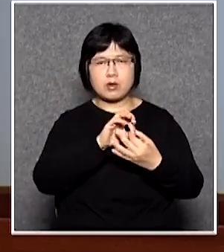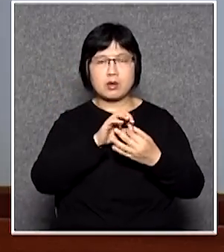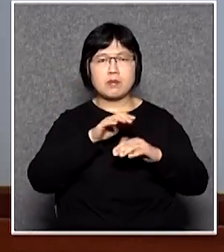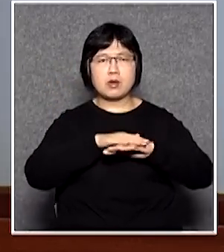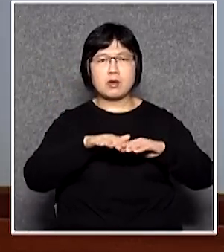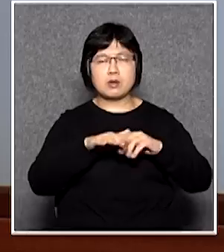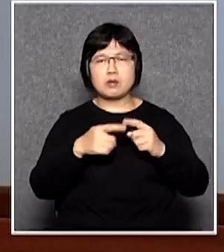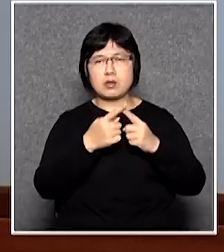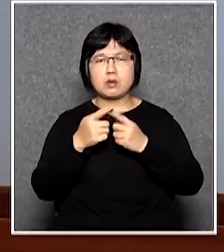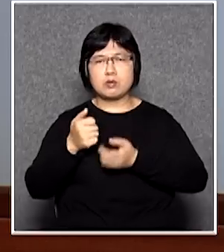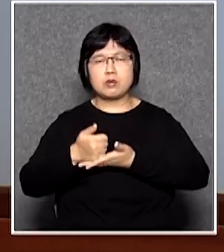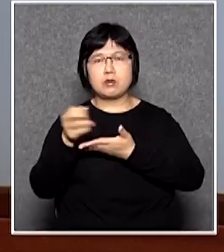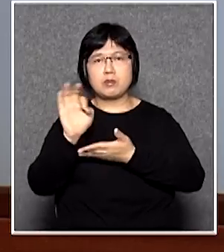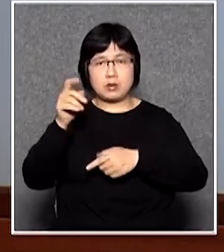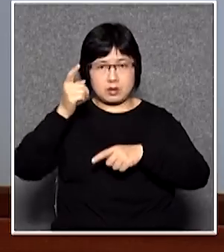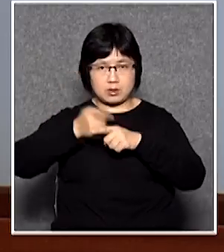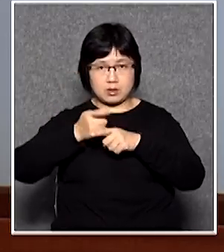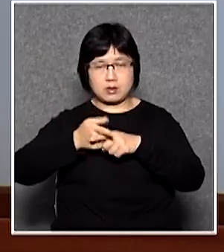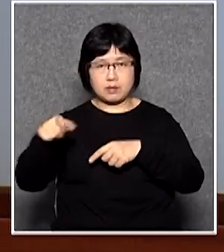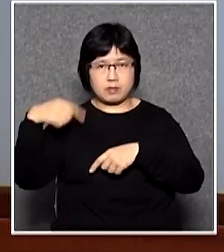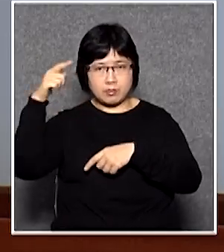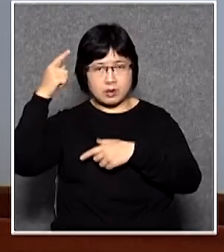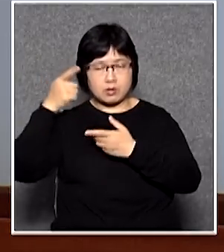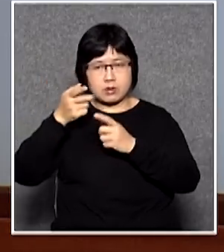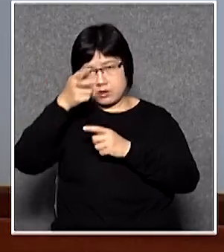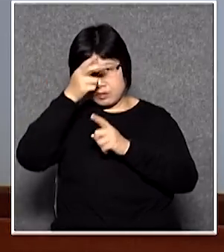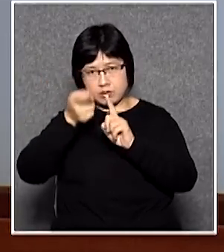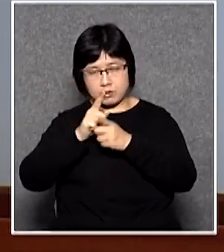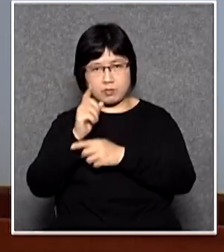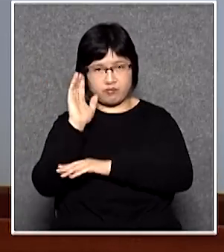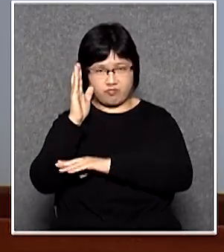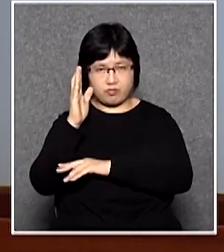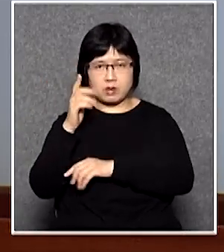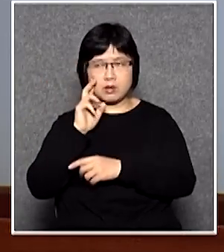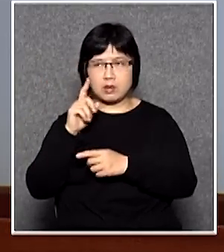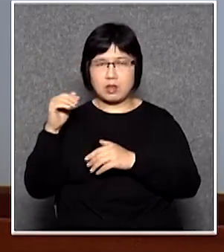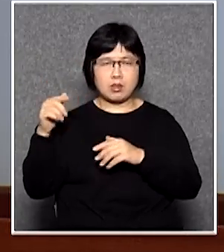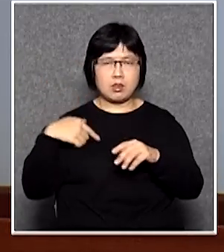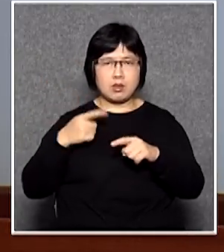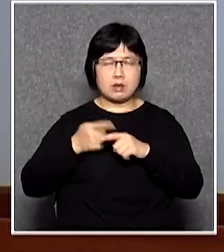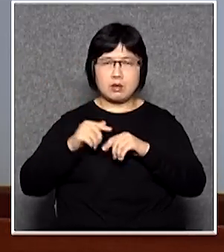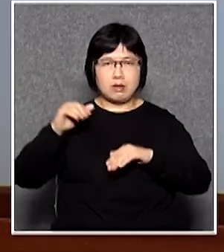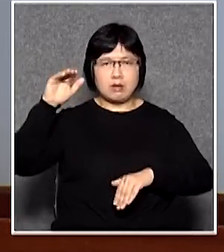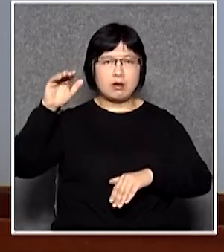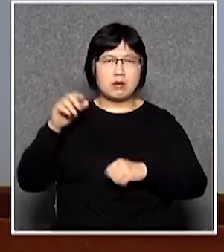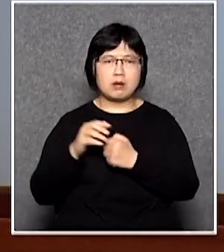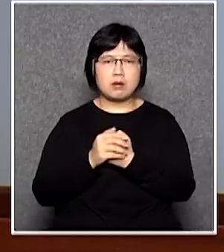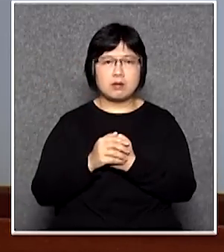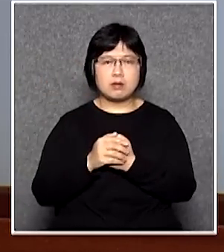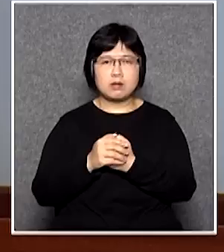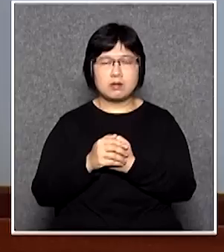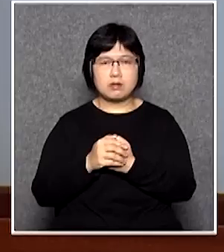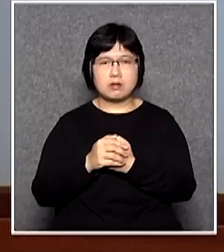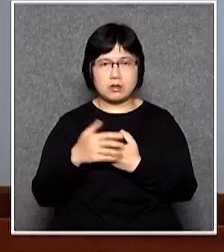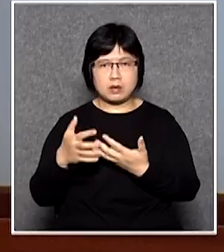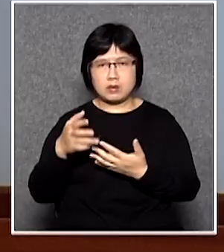民大众尊重，和真正的白宫发言人相比呢是相形见绝。但话虽如此，现任